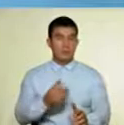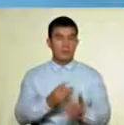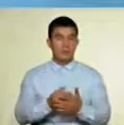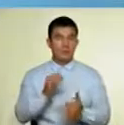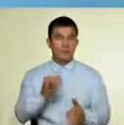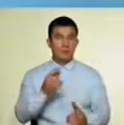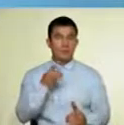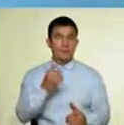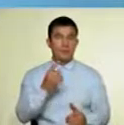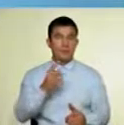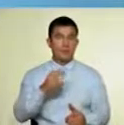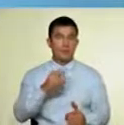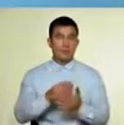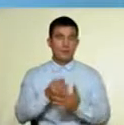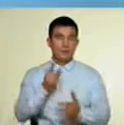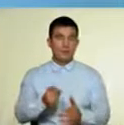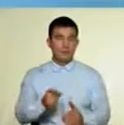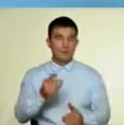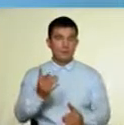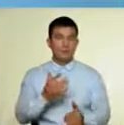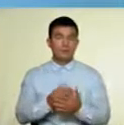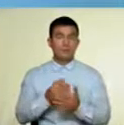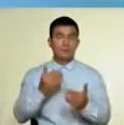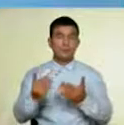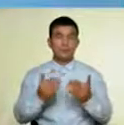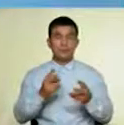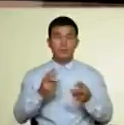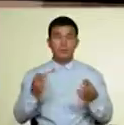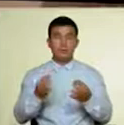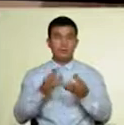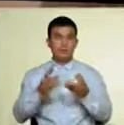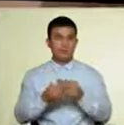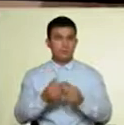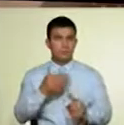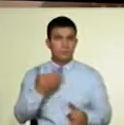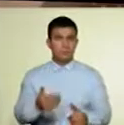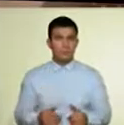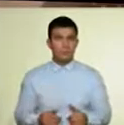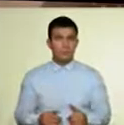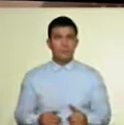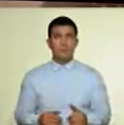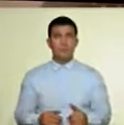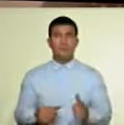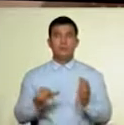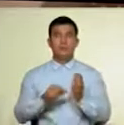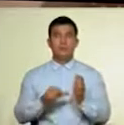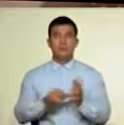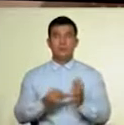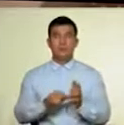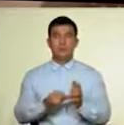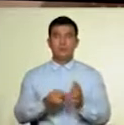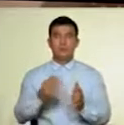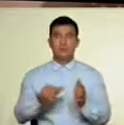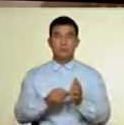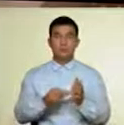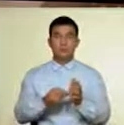bir hadning o'zi ifodalangan. Bu yerda hech qanday yig'indi yo'q. Endi 6